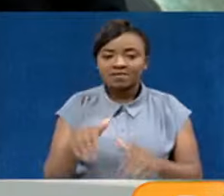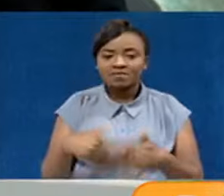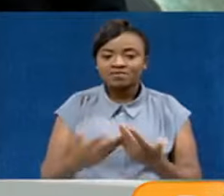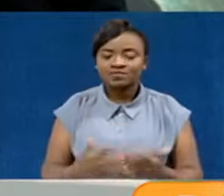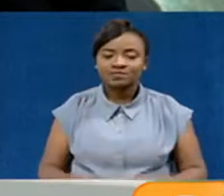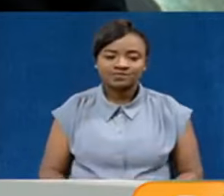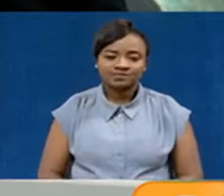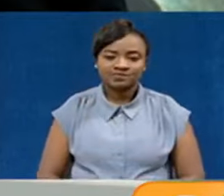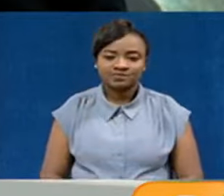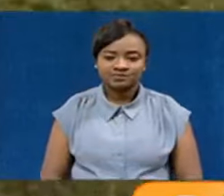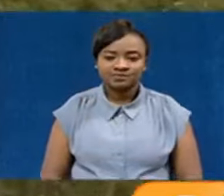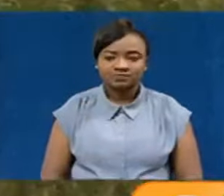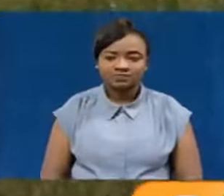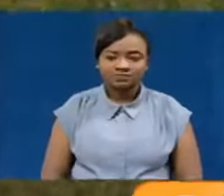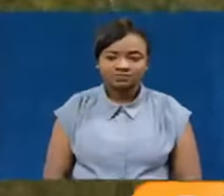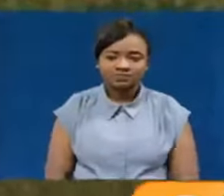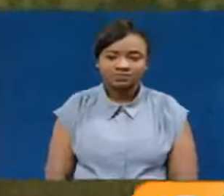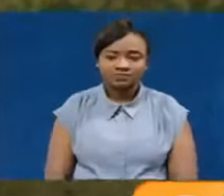yake.